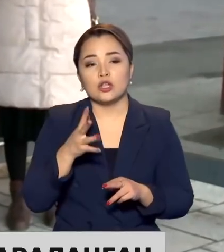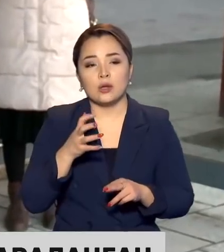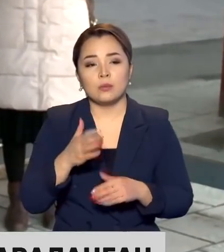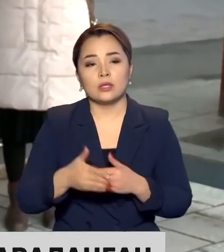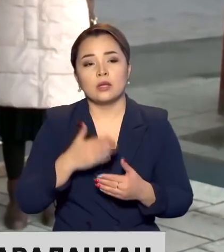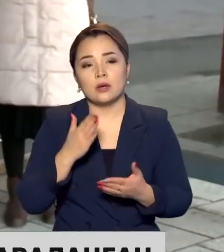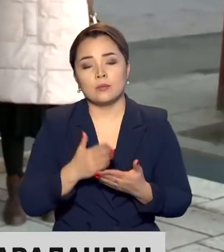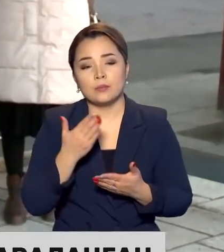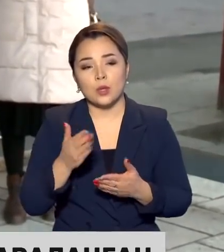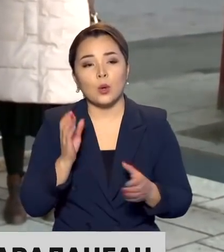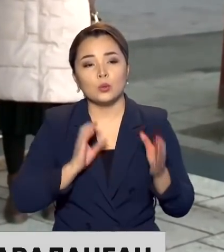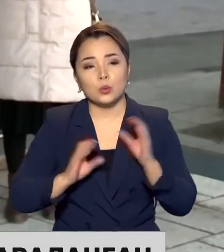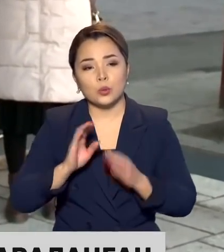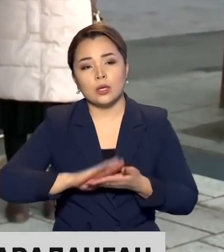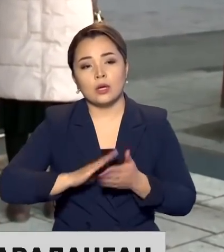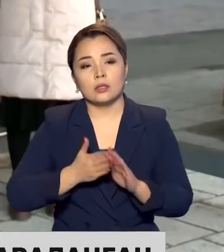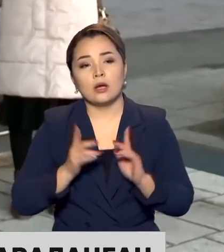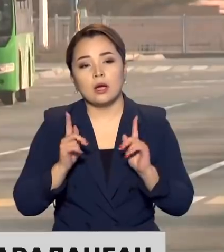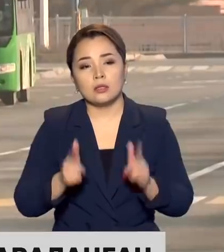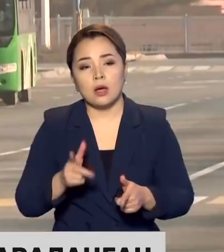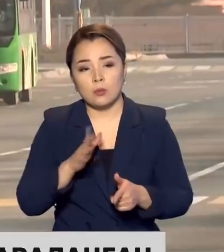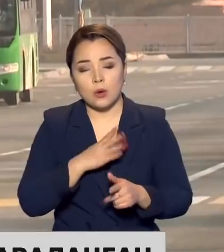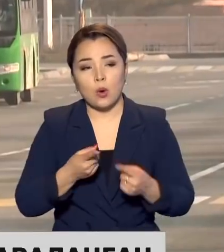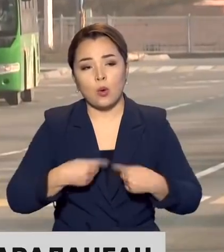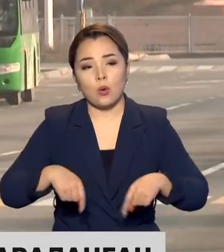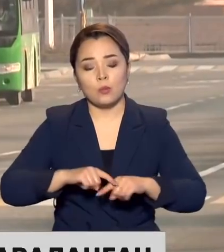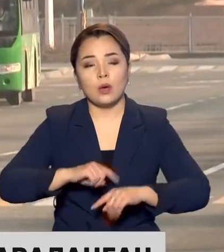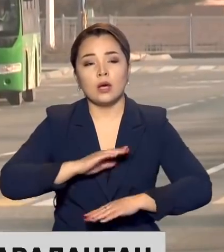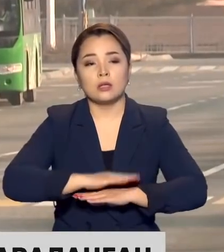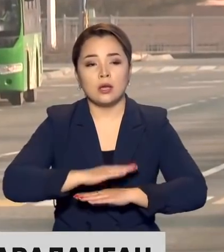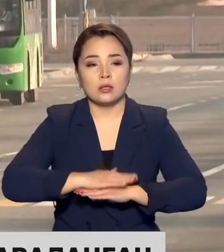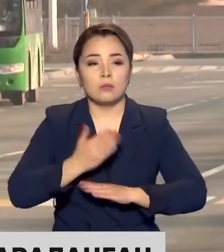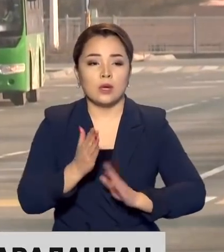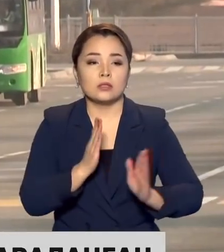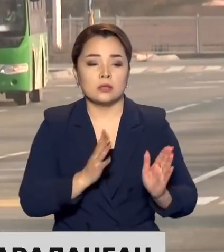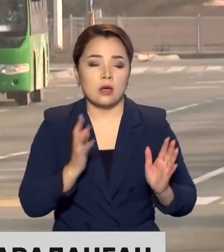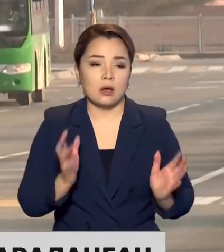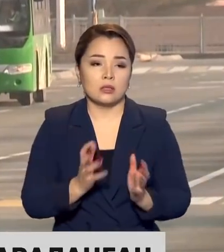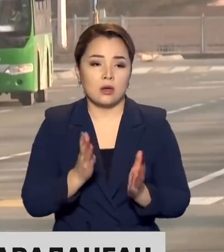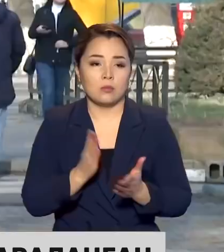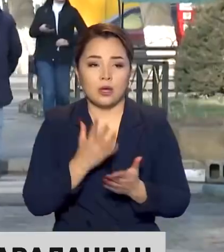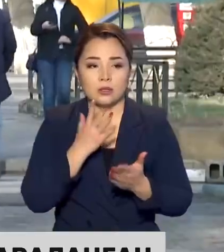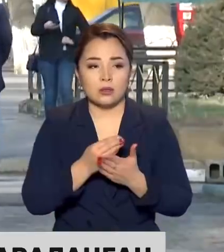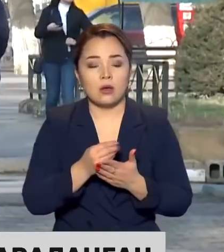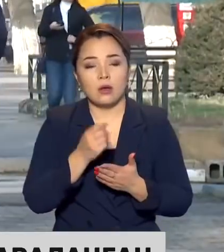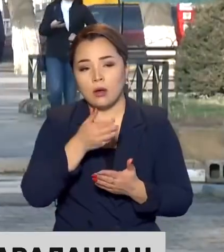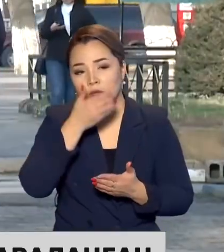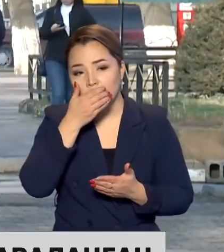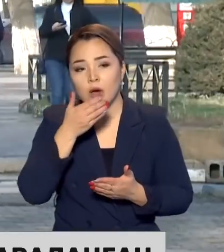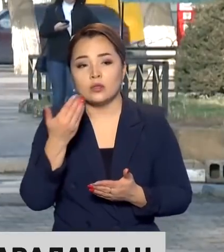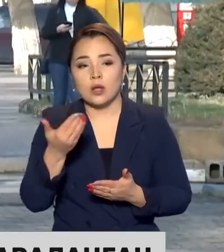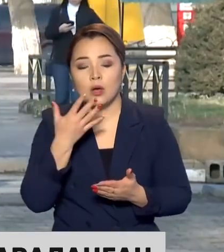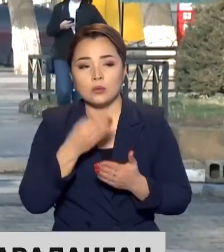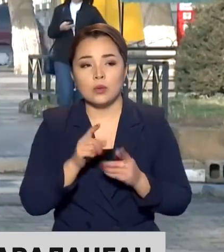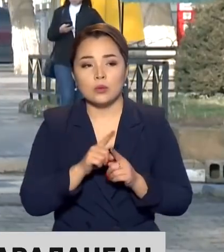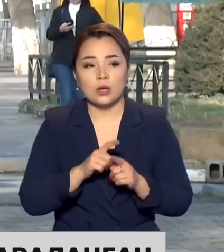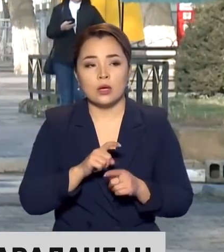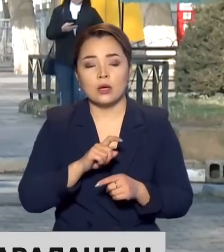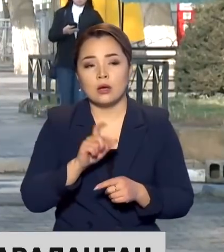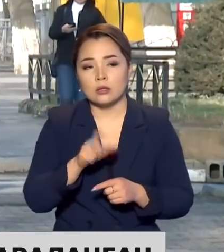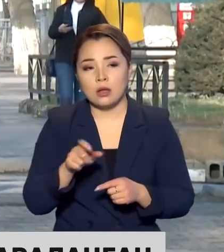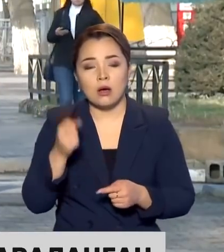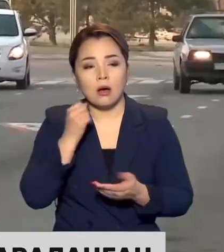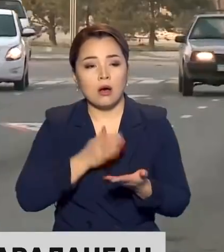2,500 студент келісім берген. Сондай қоғамдық тәртіпті сақтау үшін Ауған соғысының ардагерлері де жұмыла кірісіп